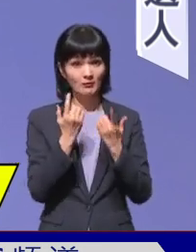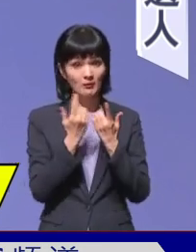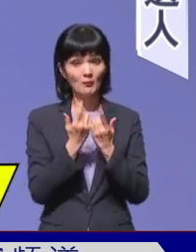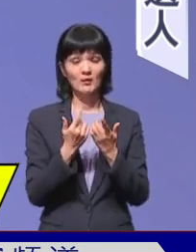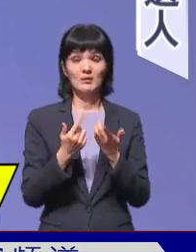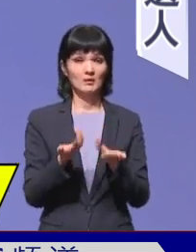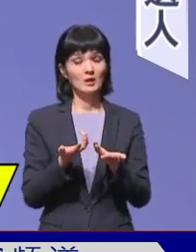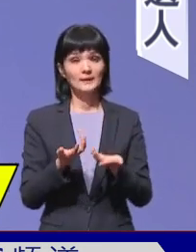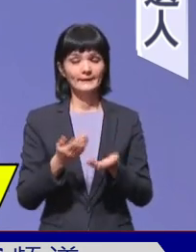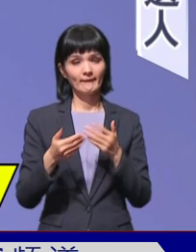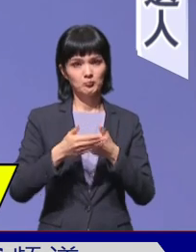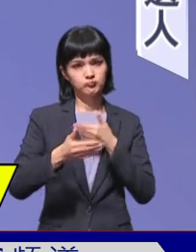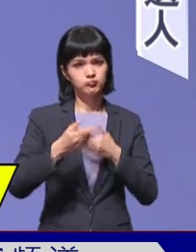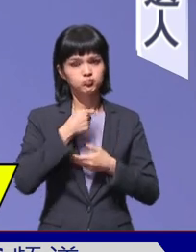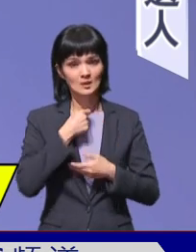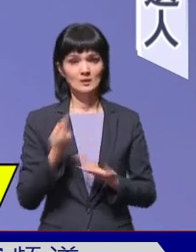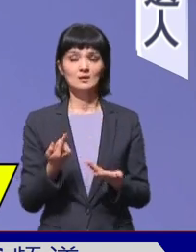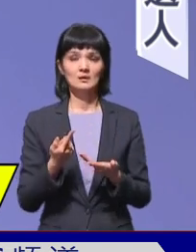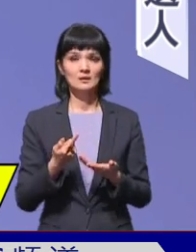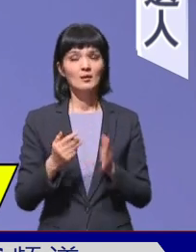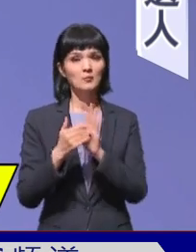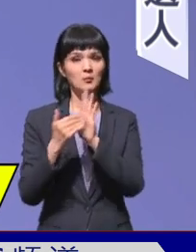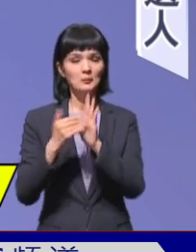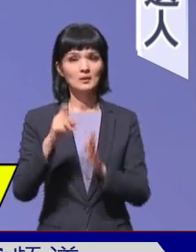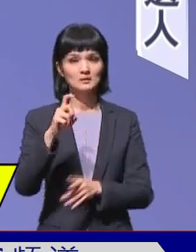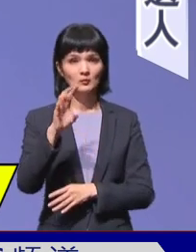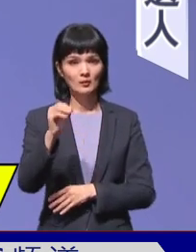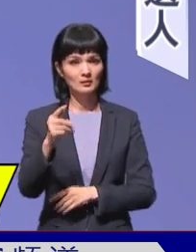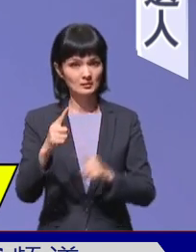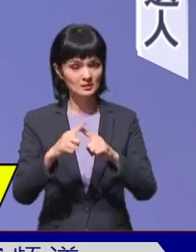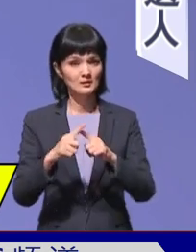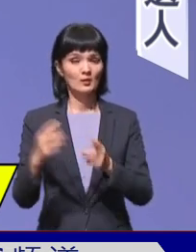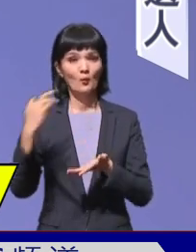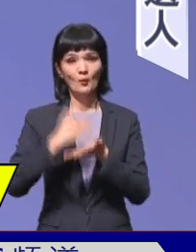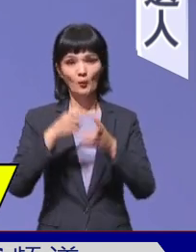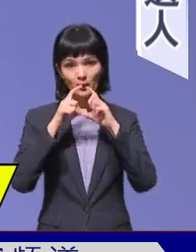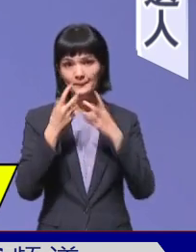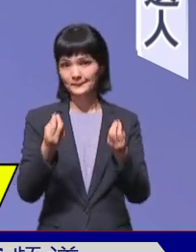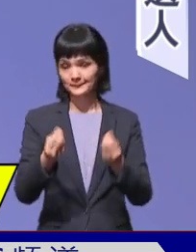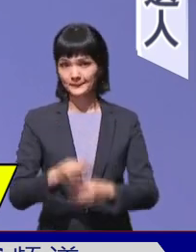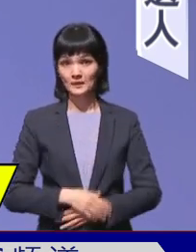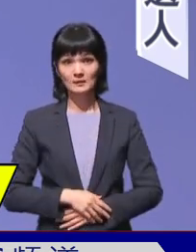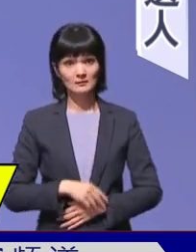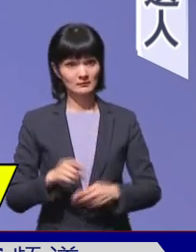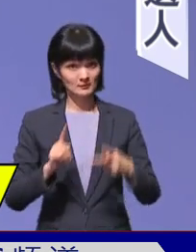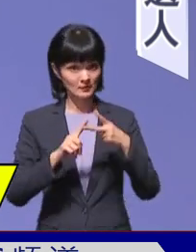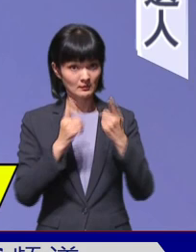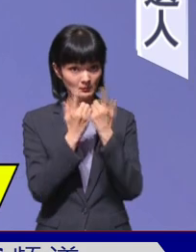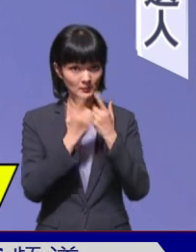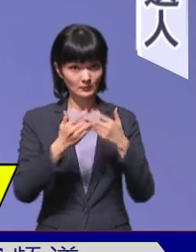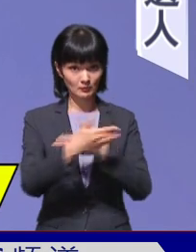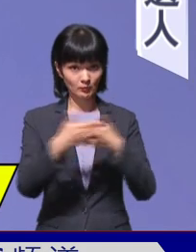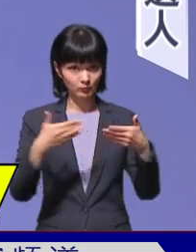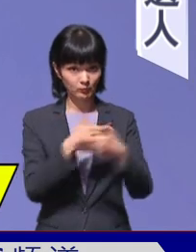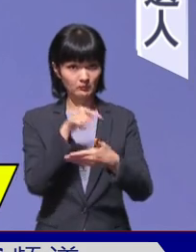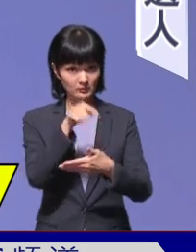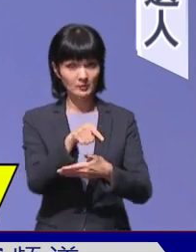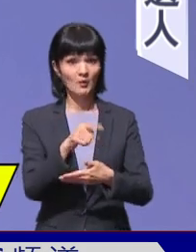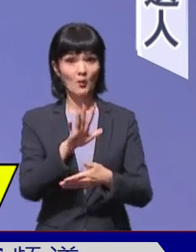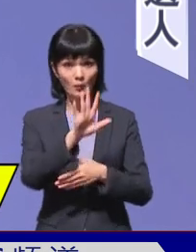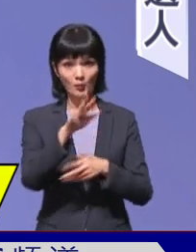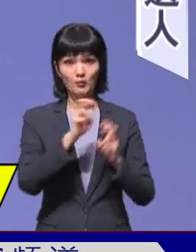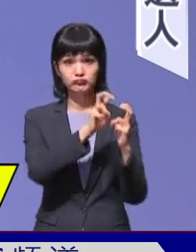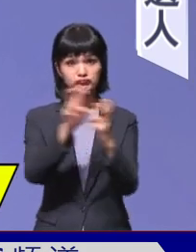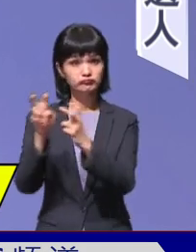达10万人，台北市被除籍了10万的人口。第二个是台北的交通，因为有非常绵密的捷运